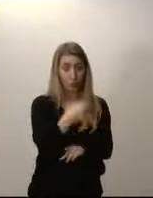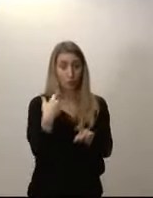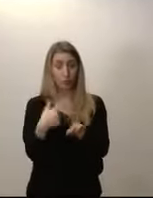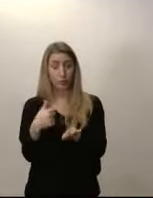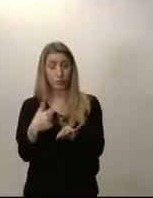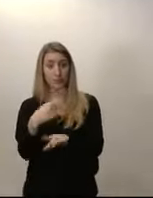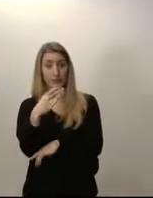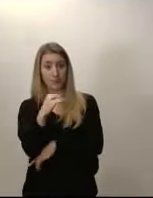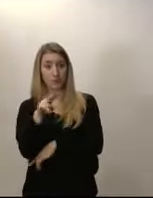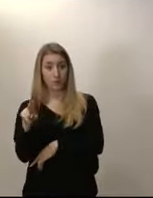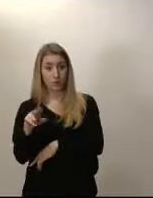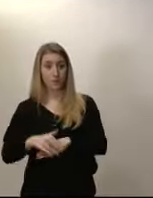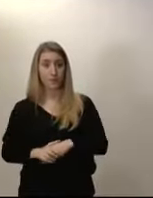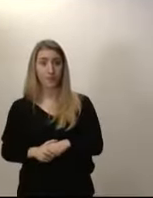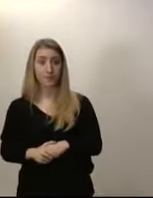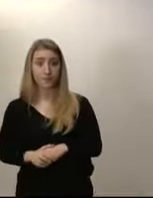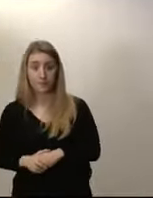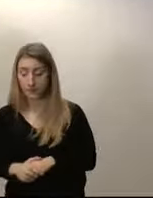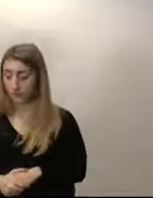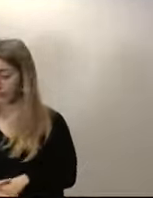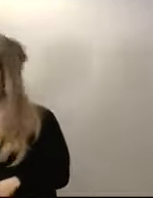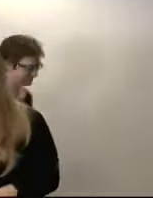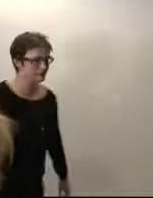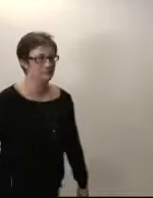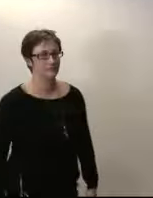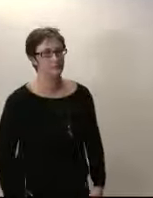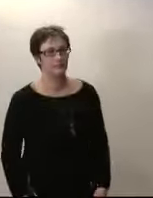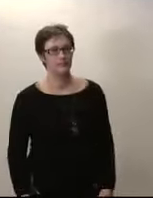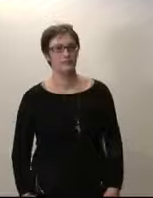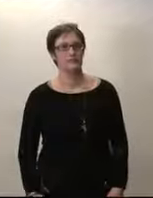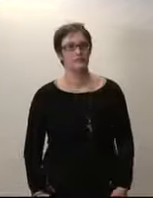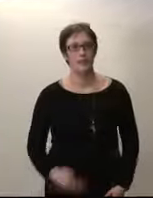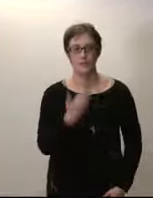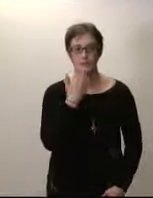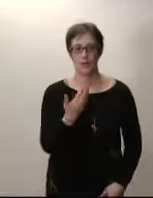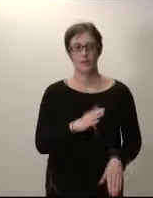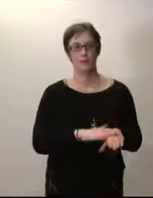CFU. Merci Monsieur Louis. On me signale donc le départ de Madame